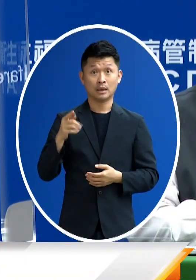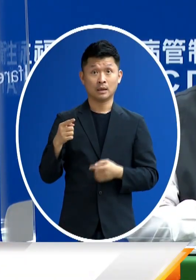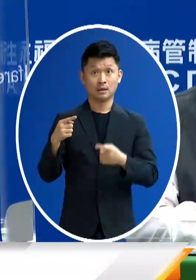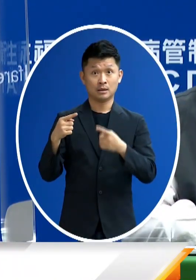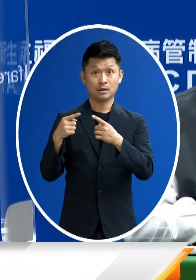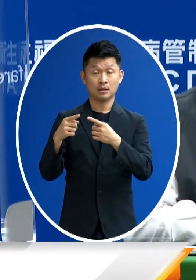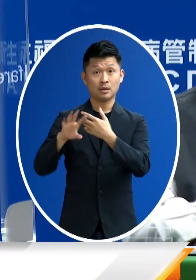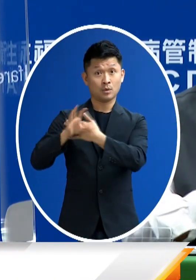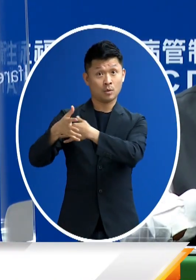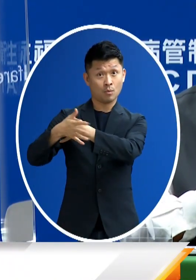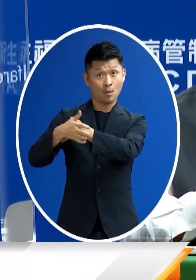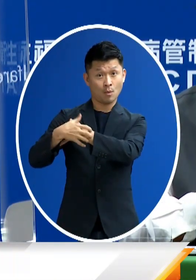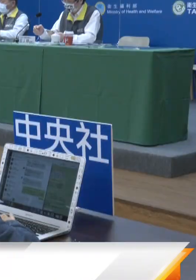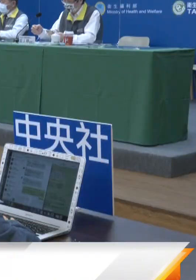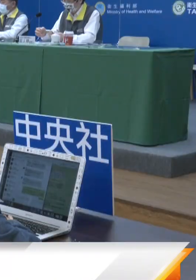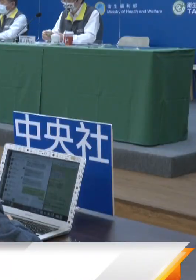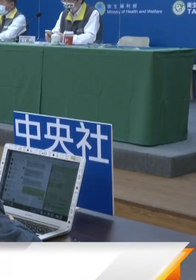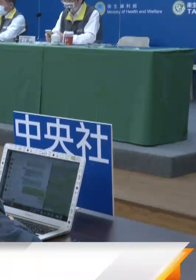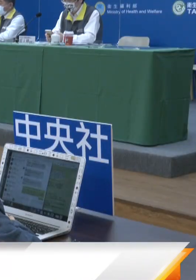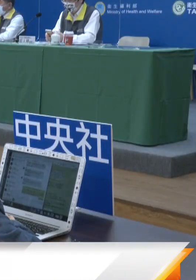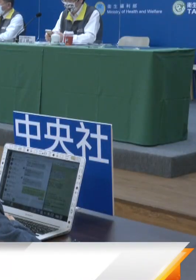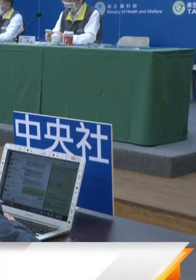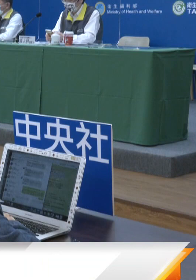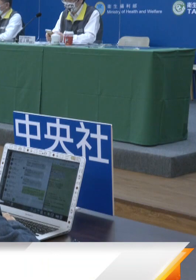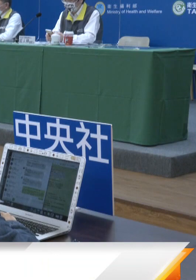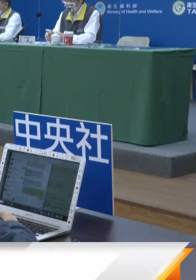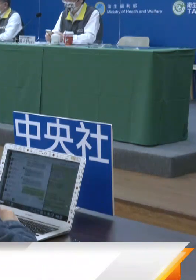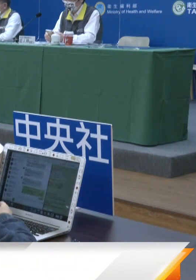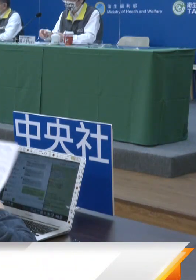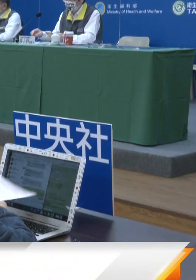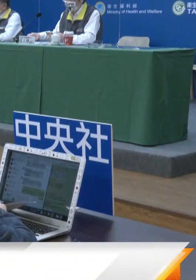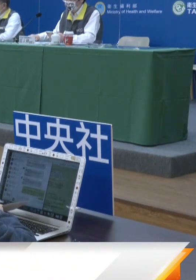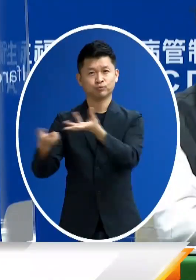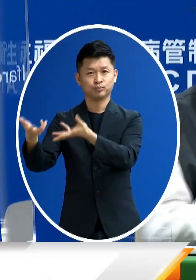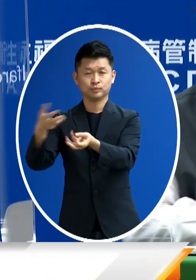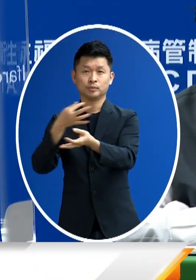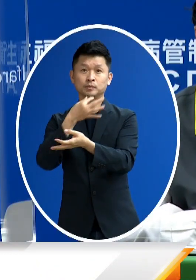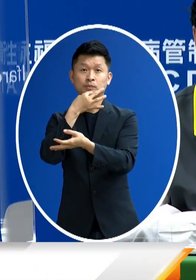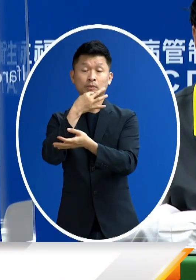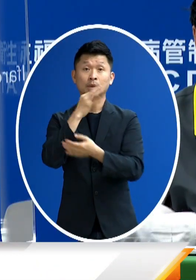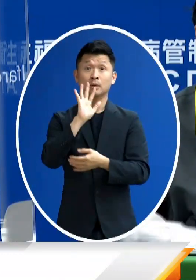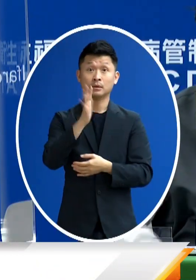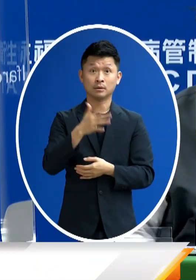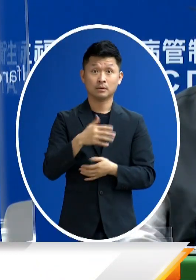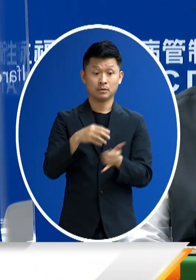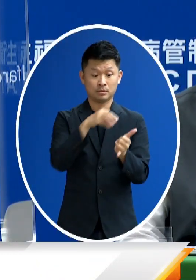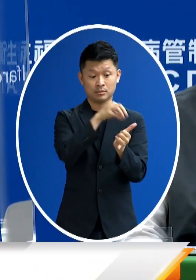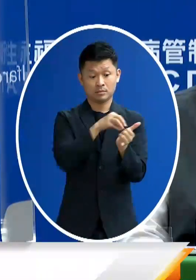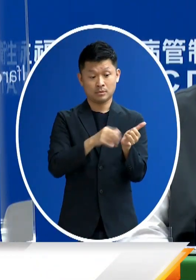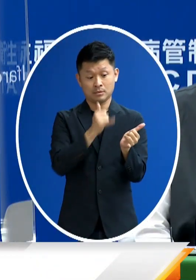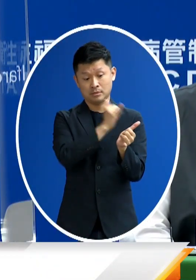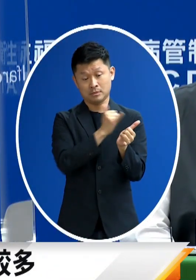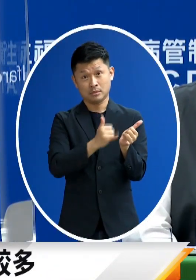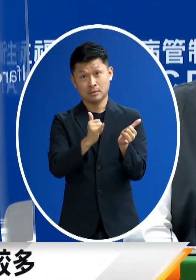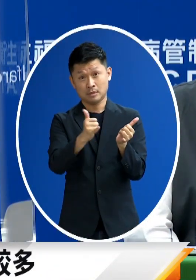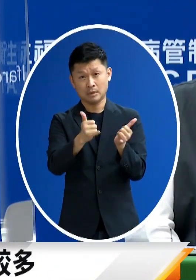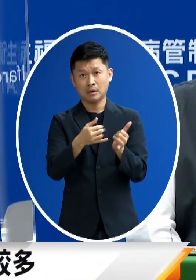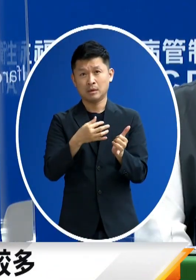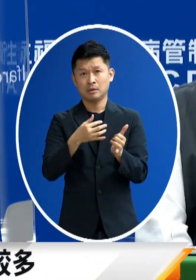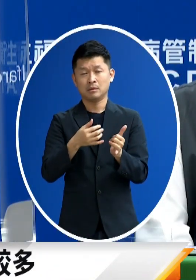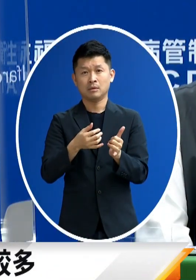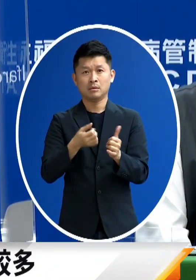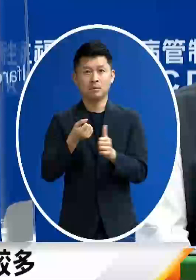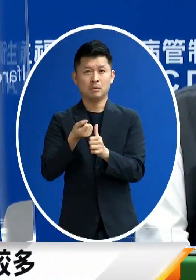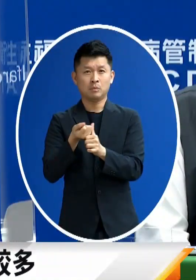那移工的是很集中。那刚才讲这个跨县市的案例，就怕它足迹很广泛，那